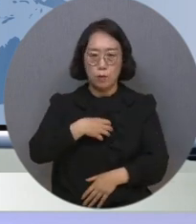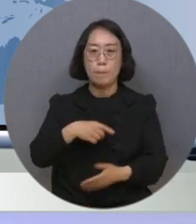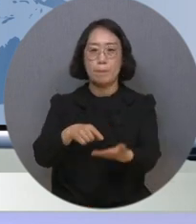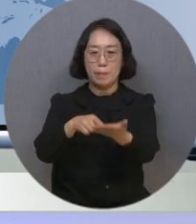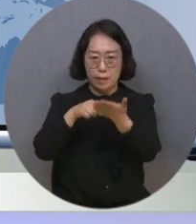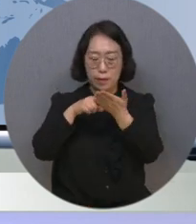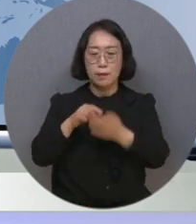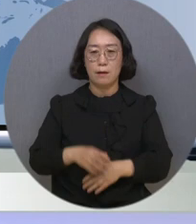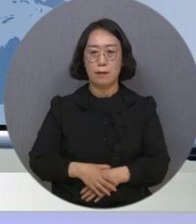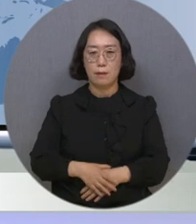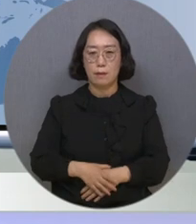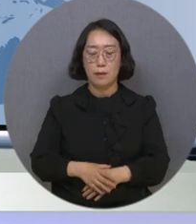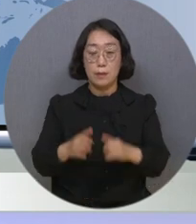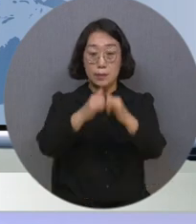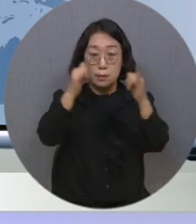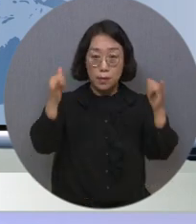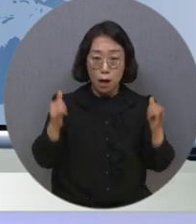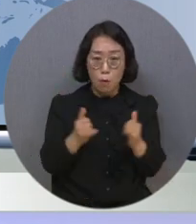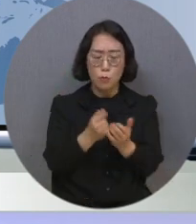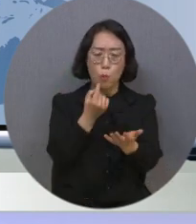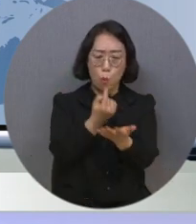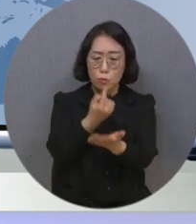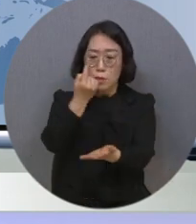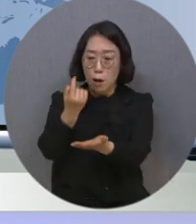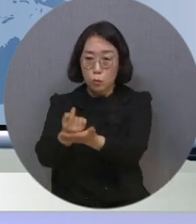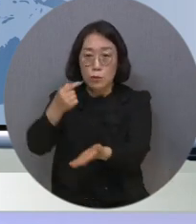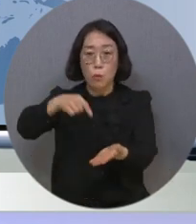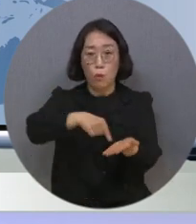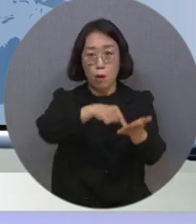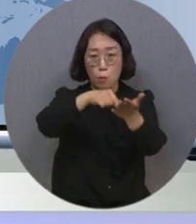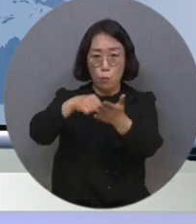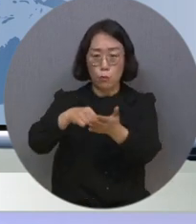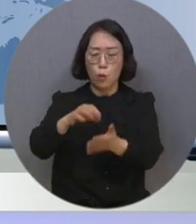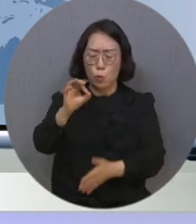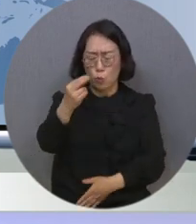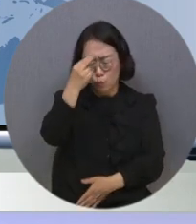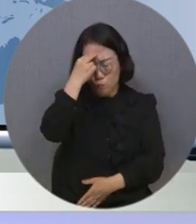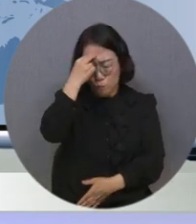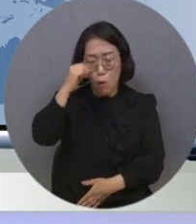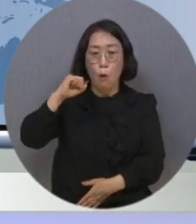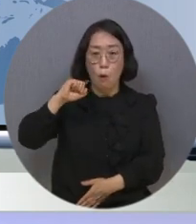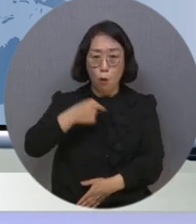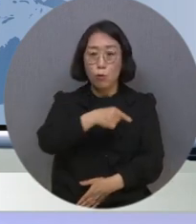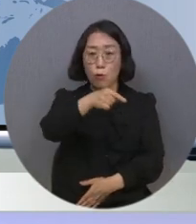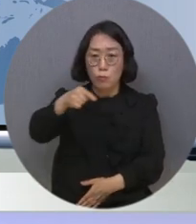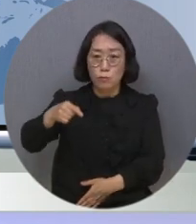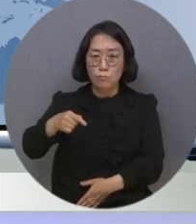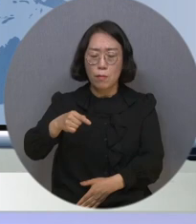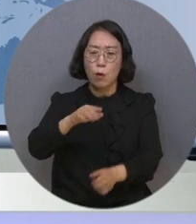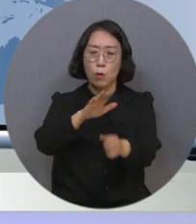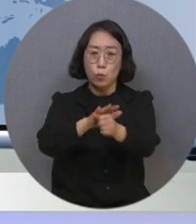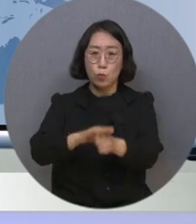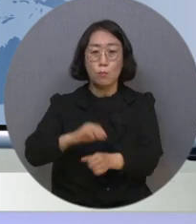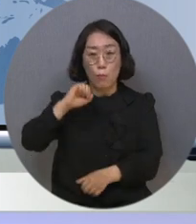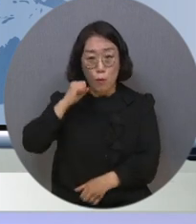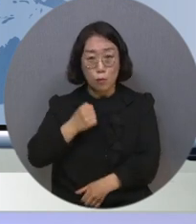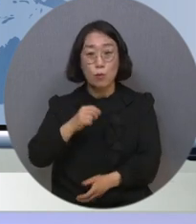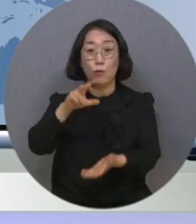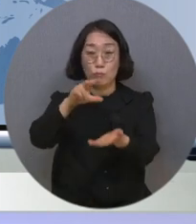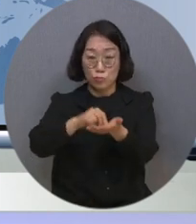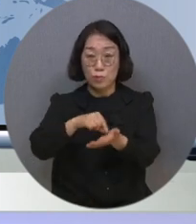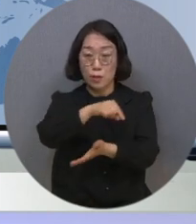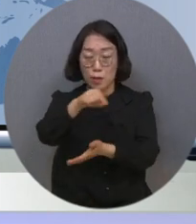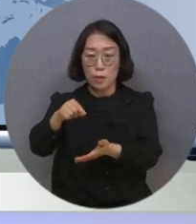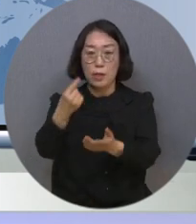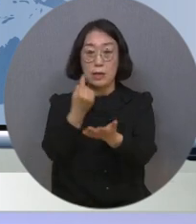나타났습니다. 사회적 고립에 이어 경제적 어려움까지 이 사회 문제의 사각지대에 놓일 수 있는 만큼 늘고 있는